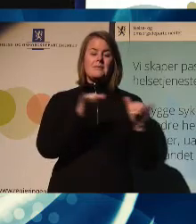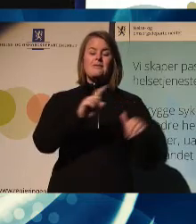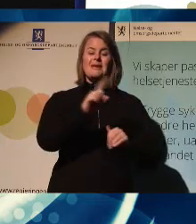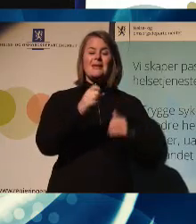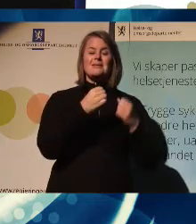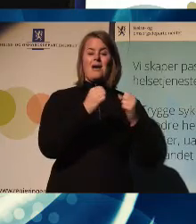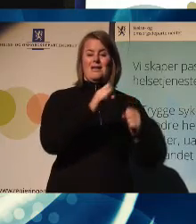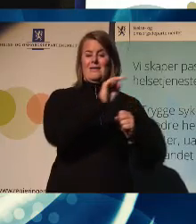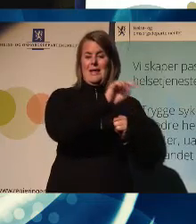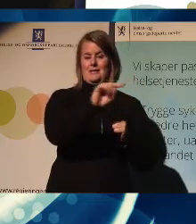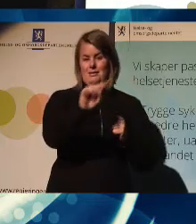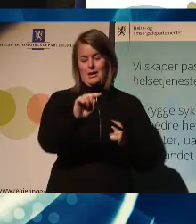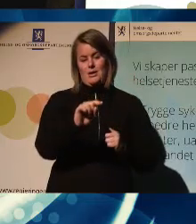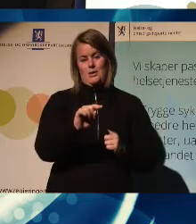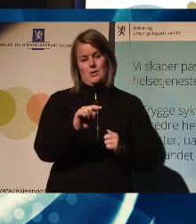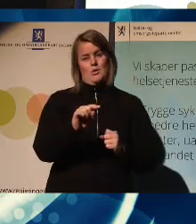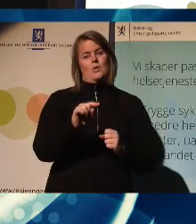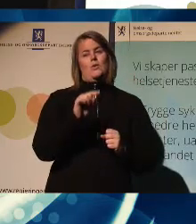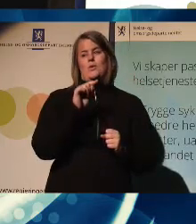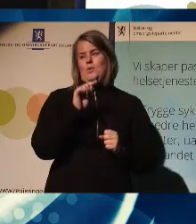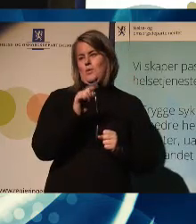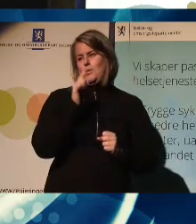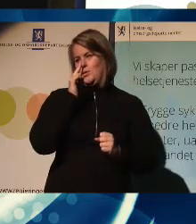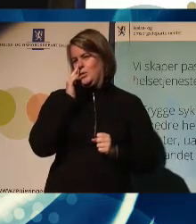Fritidsaktivitetene jo definitivt